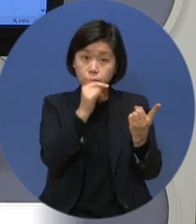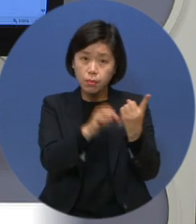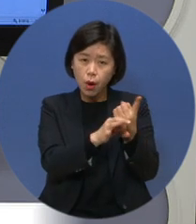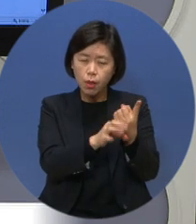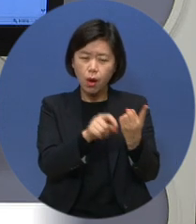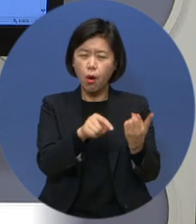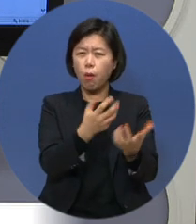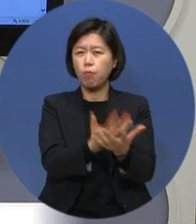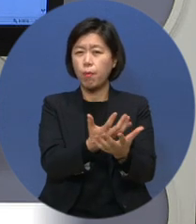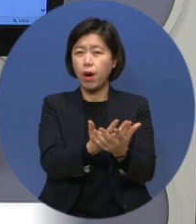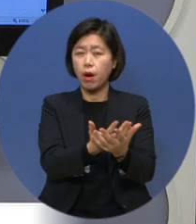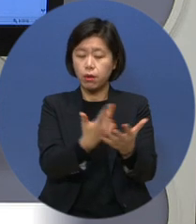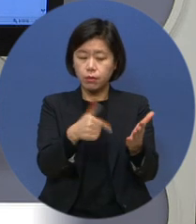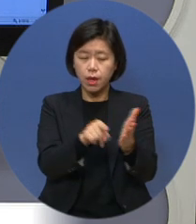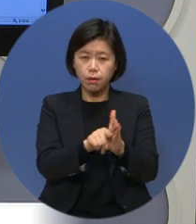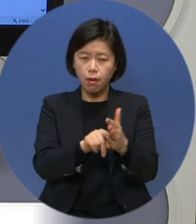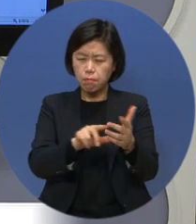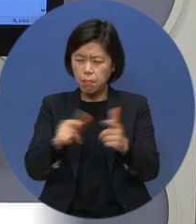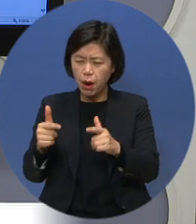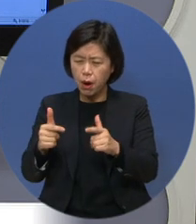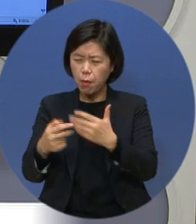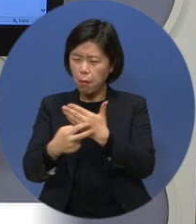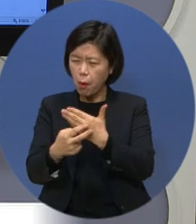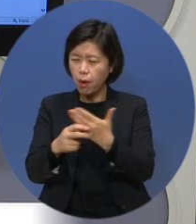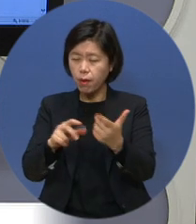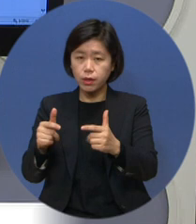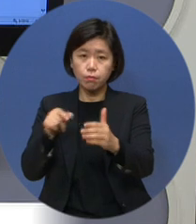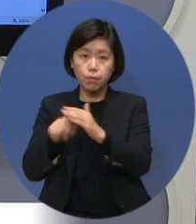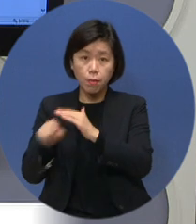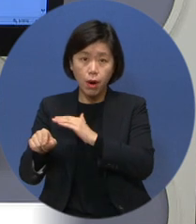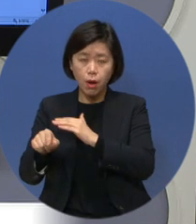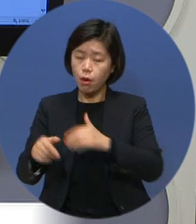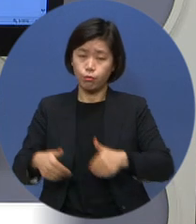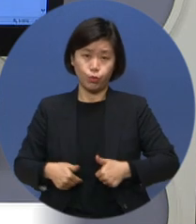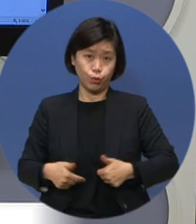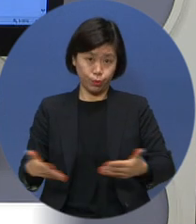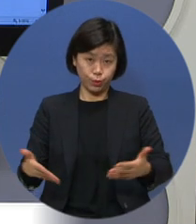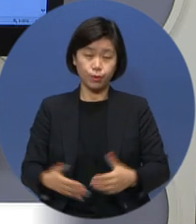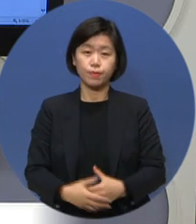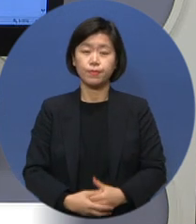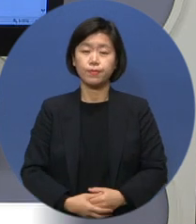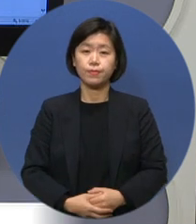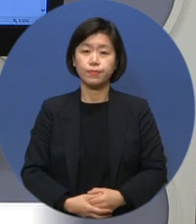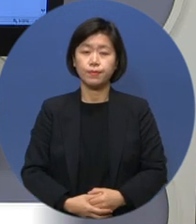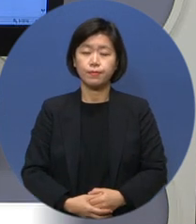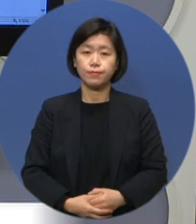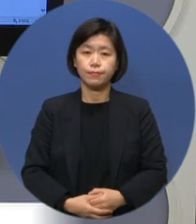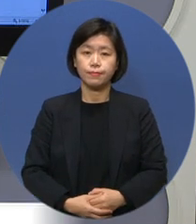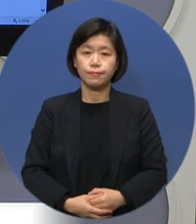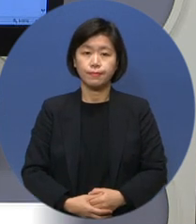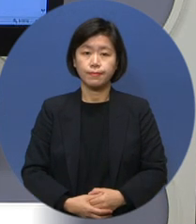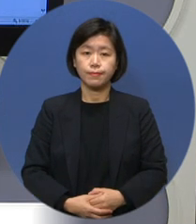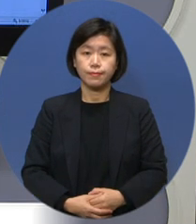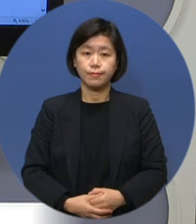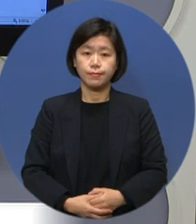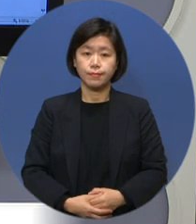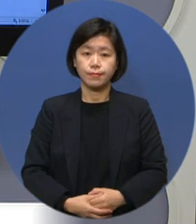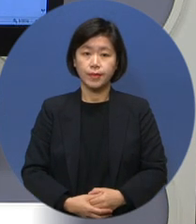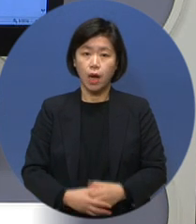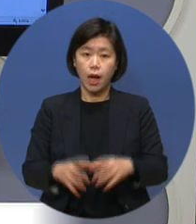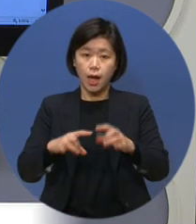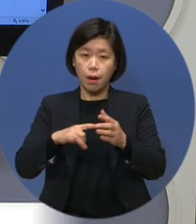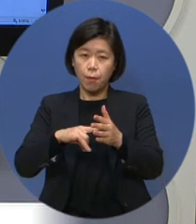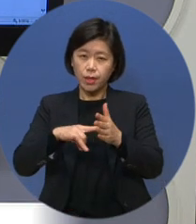방문하거나 정부 24에서 출력해서 제출하는 불편이 줄어들 것으로 기대됩니다 아울러 재산세